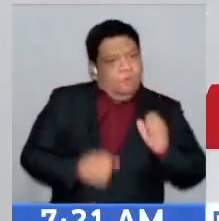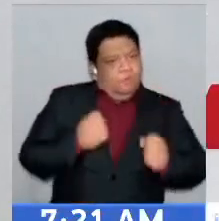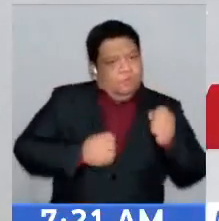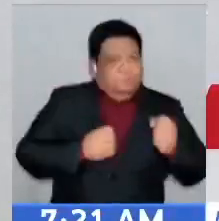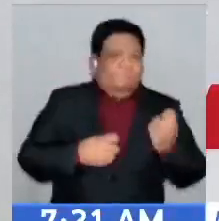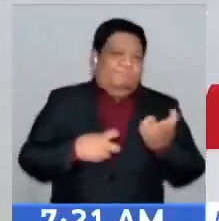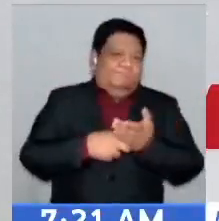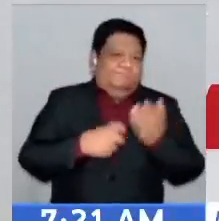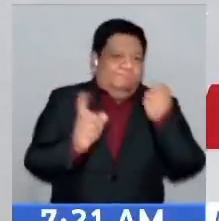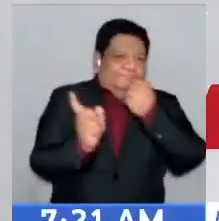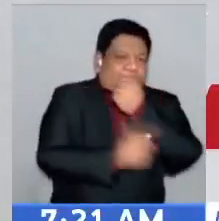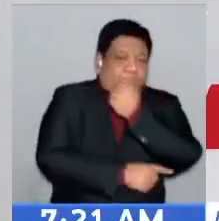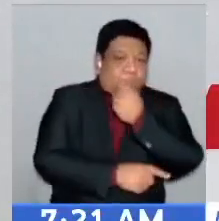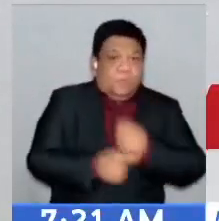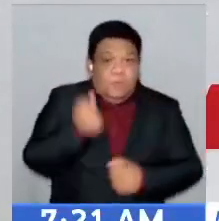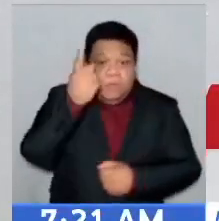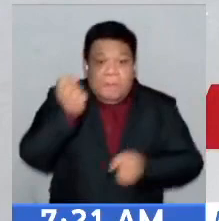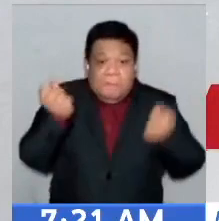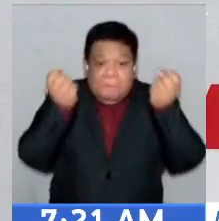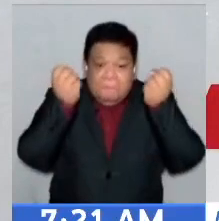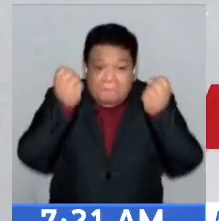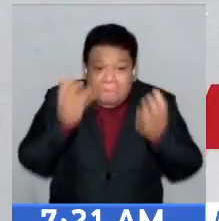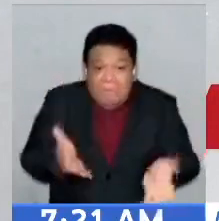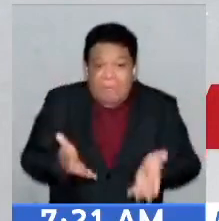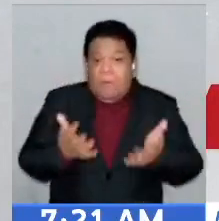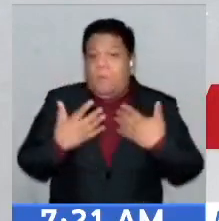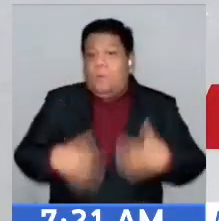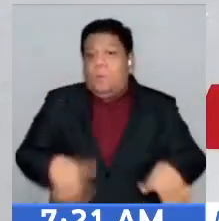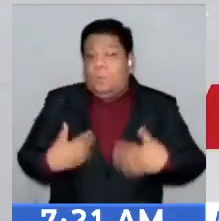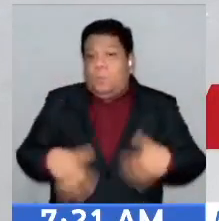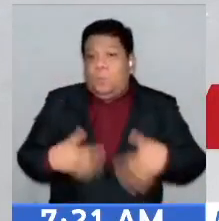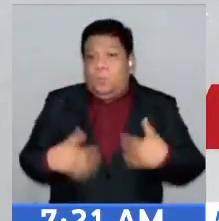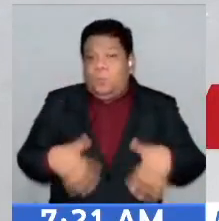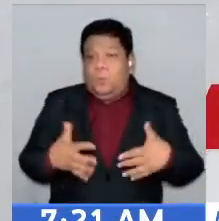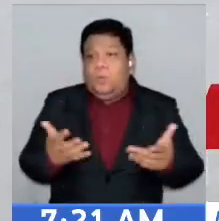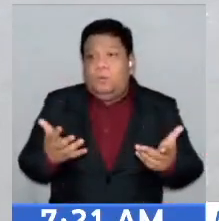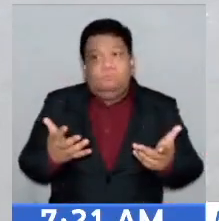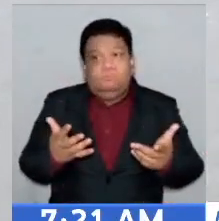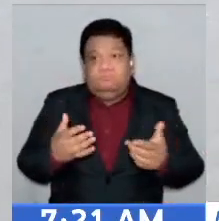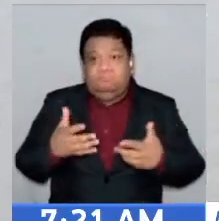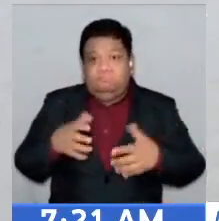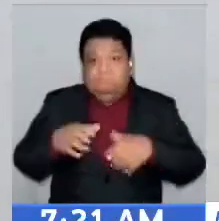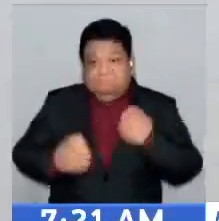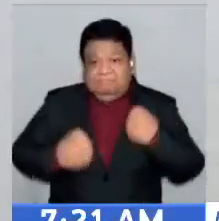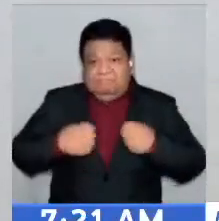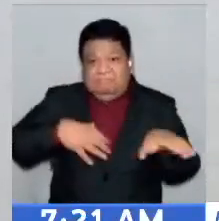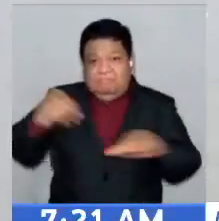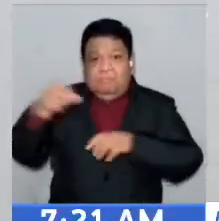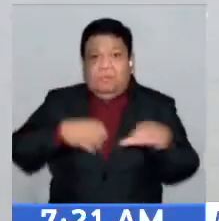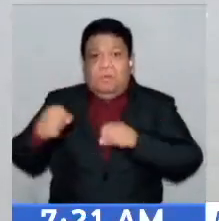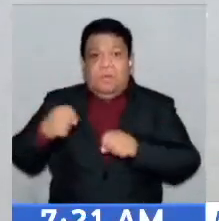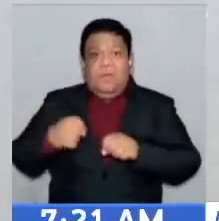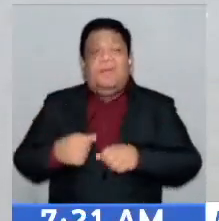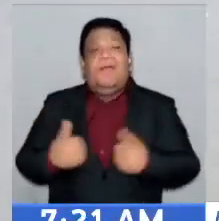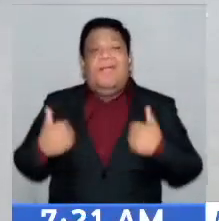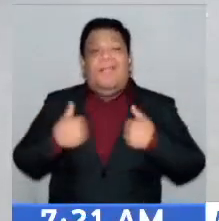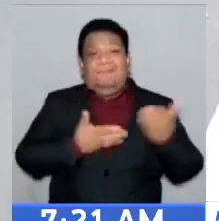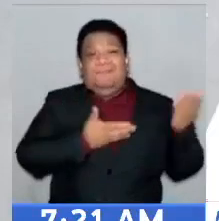dami ng mga ilegal na sasakyan na hinatak dito, halos maubos na yung dalang 11 tow truck ng